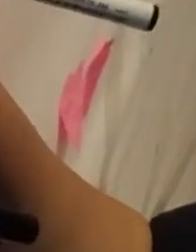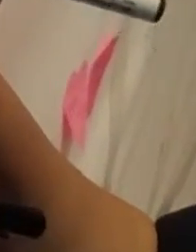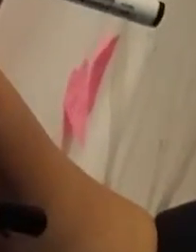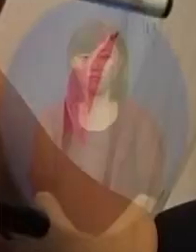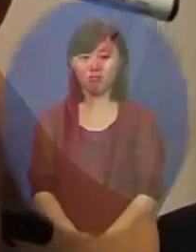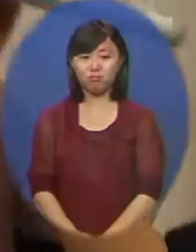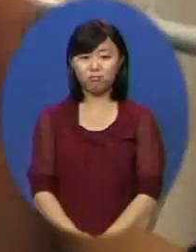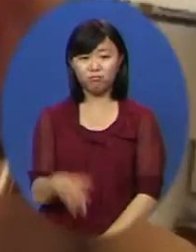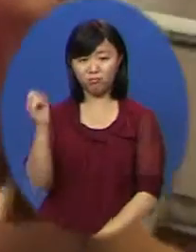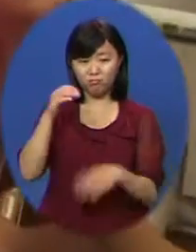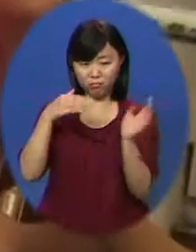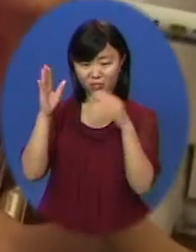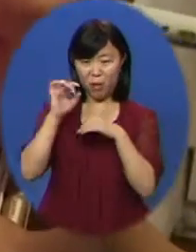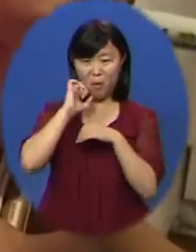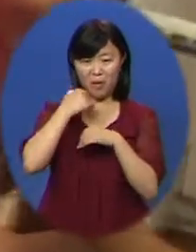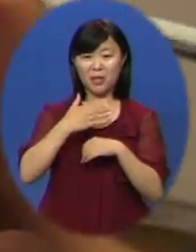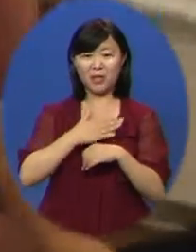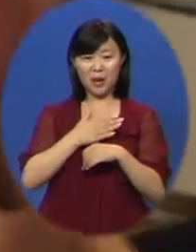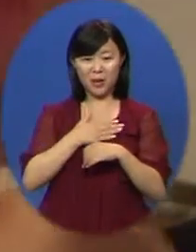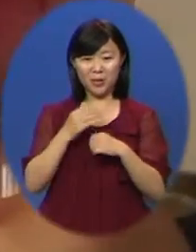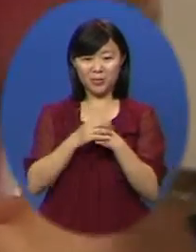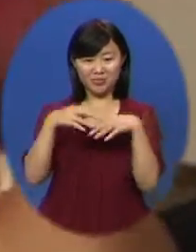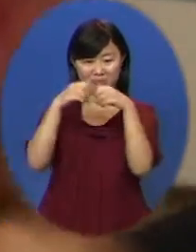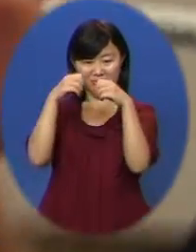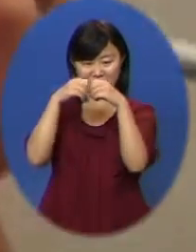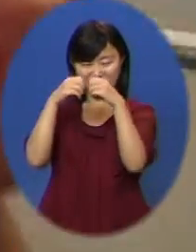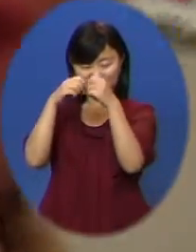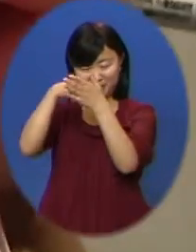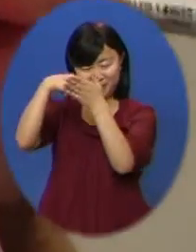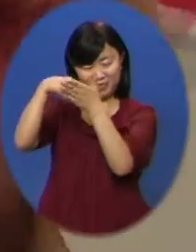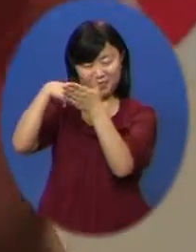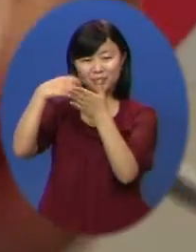그냥 지나칠 수 없었던 나도 한 글자 남겨보기로 한다.